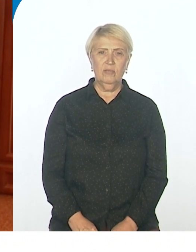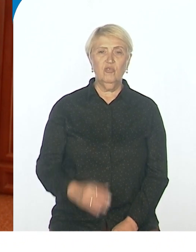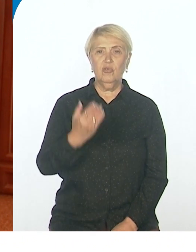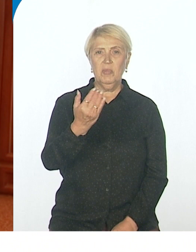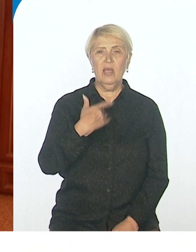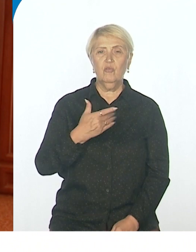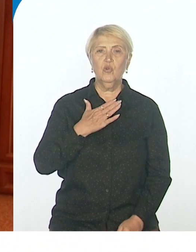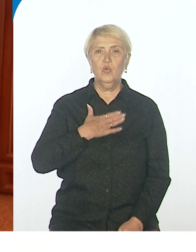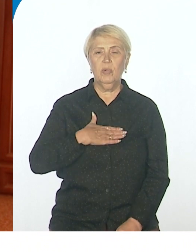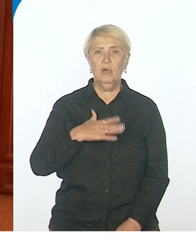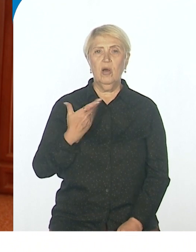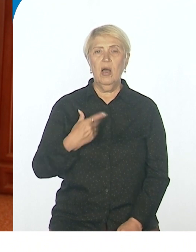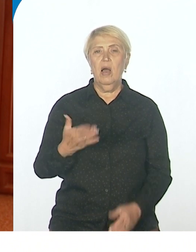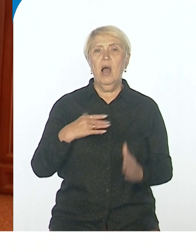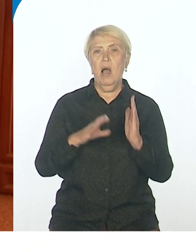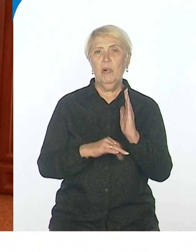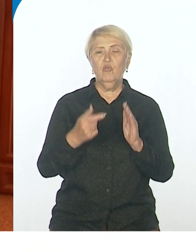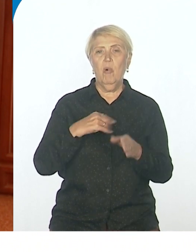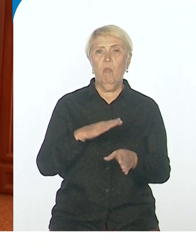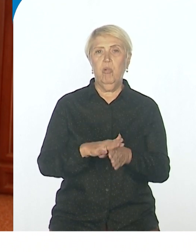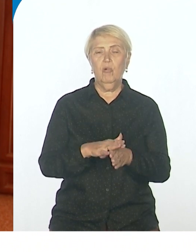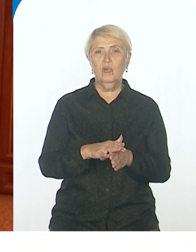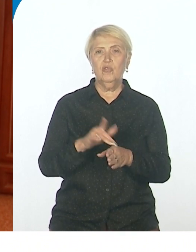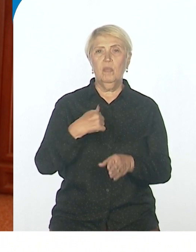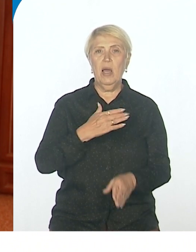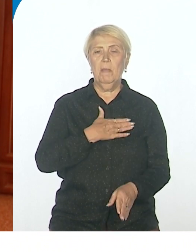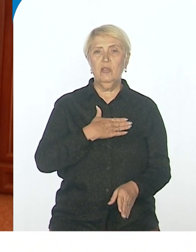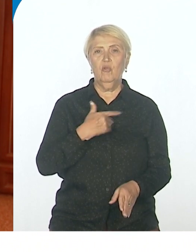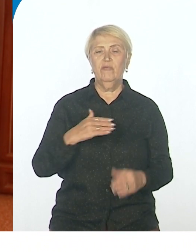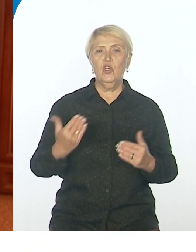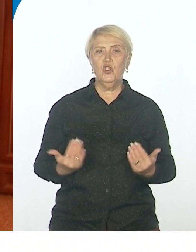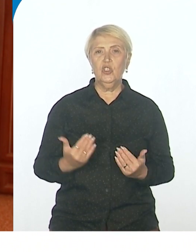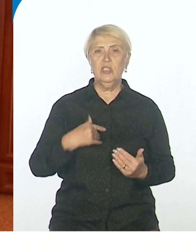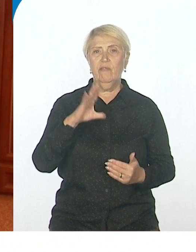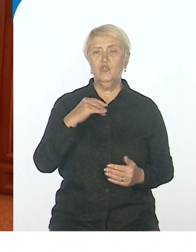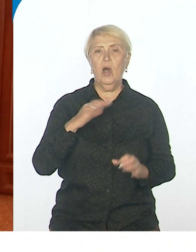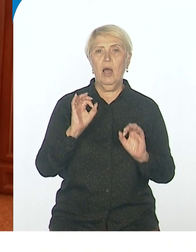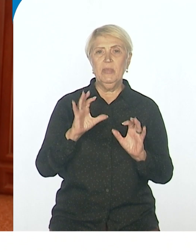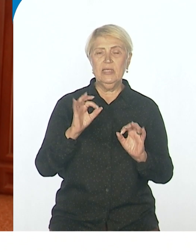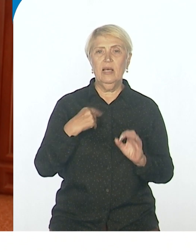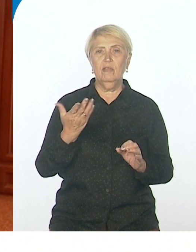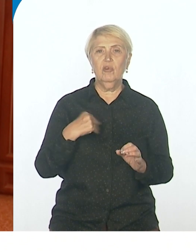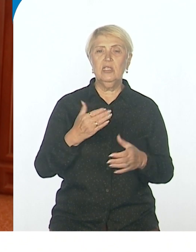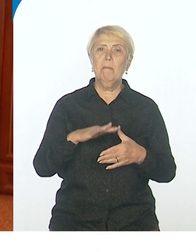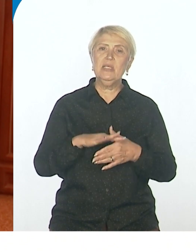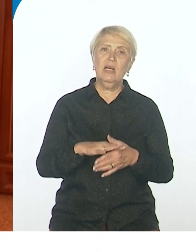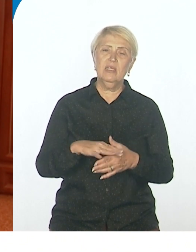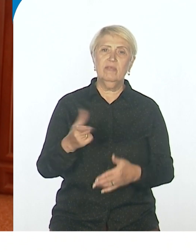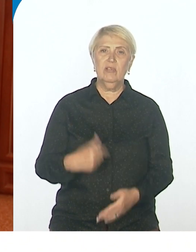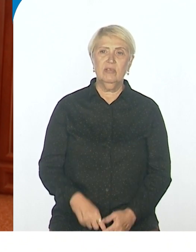он полностью руководил моей, как говорится, духовной жизнью. Объяснял, подсказывал,